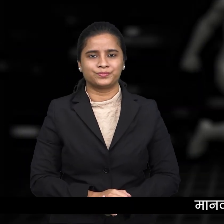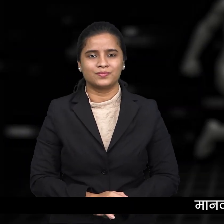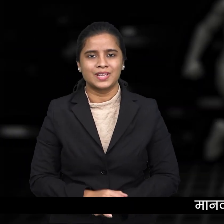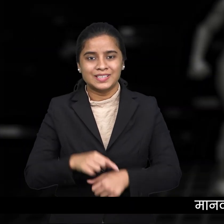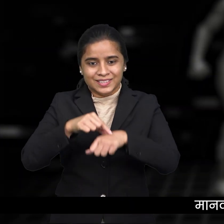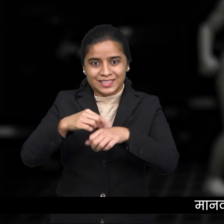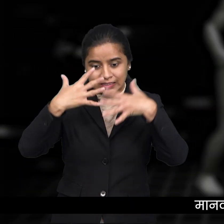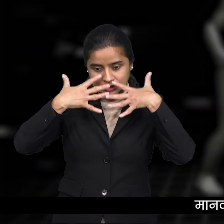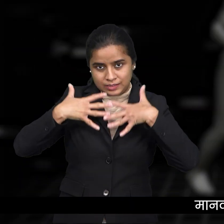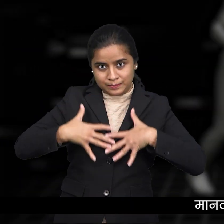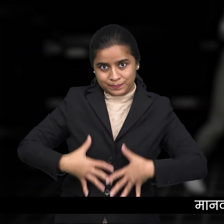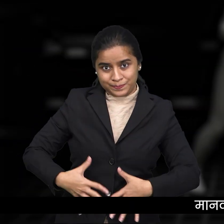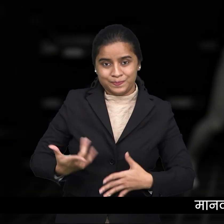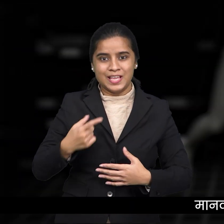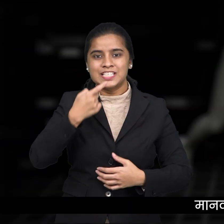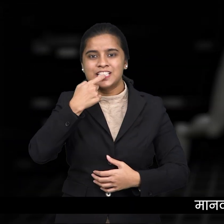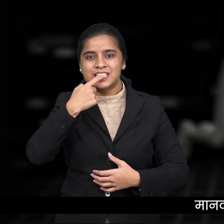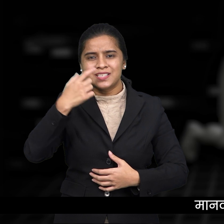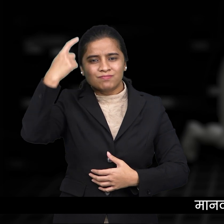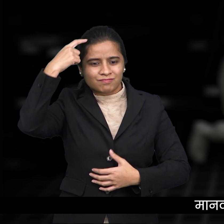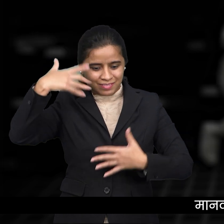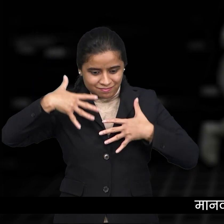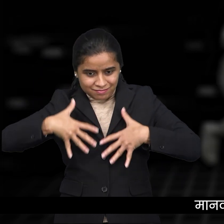मानवी सांगाडा प्रणाली.